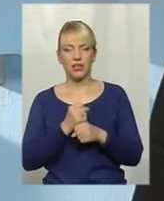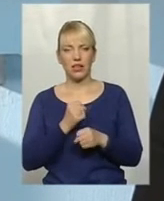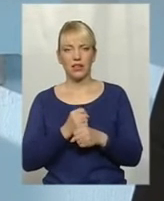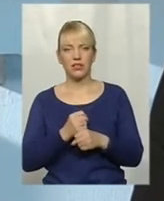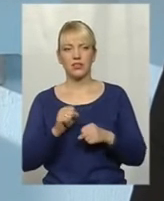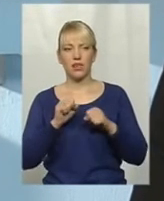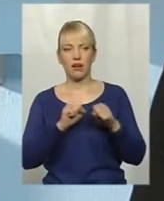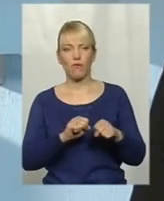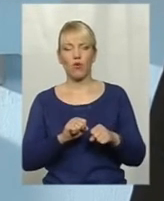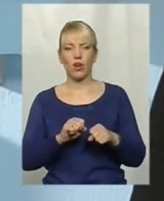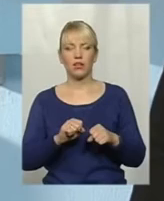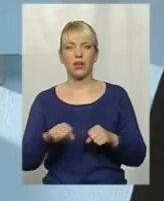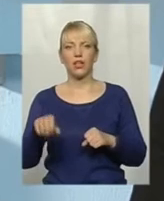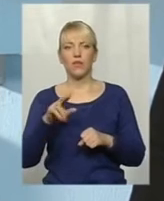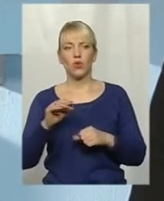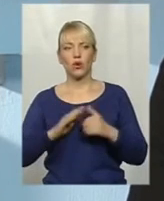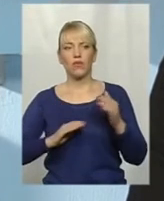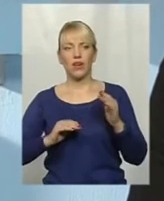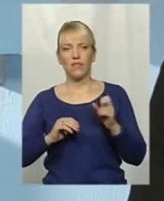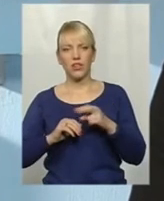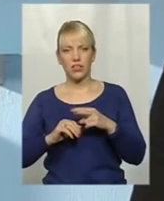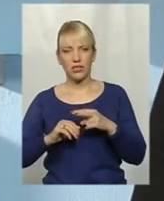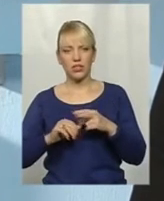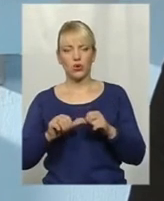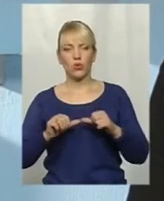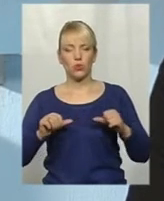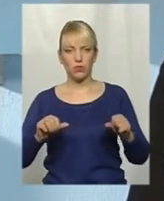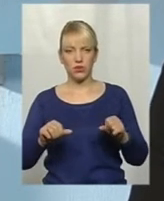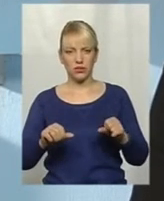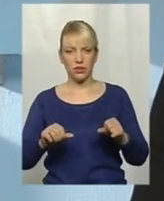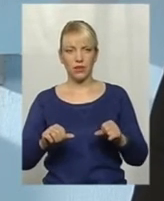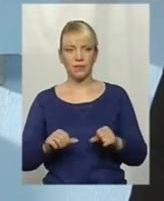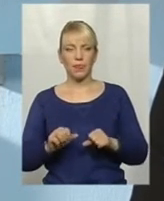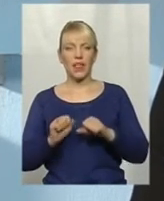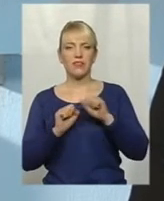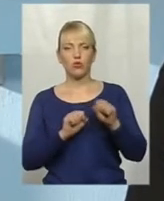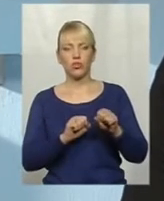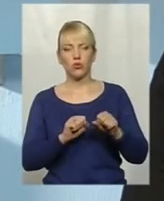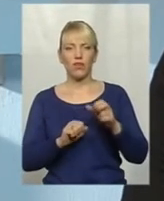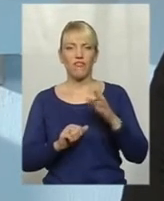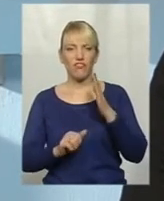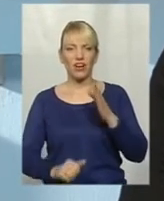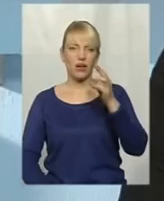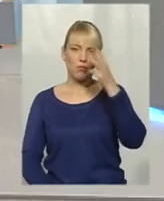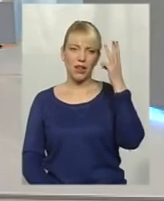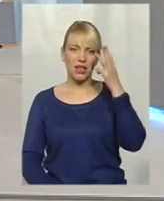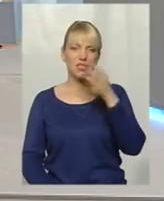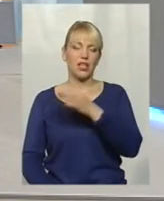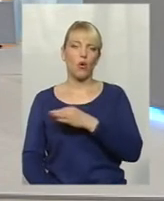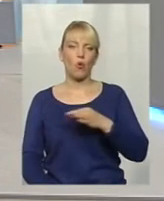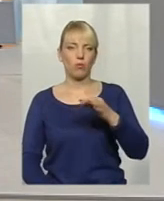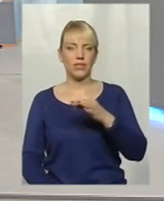адвоката безпосередньо до кваліфікаційно-дисциплінарної комісії адвокатури у Хмельницькій області. Вікторе